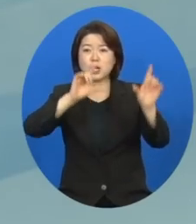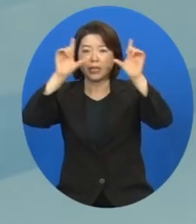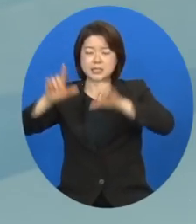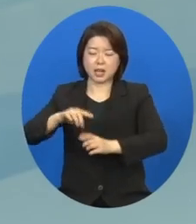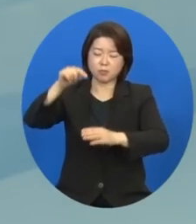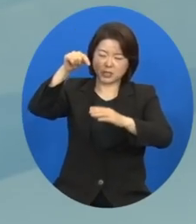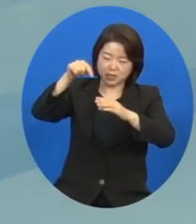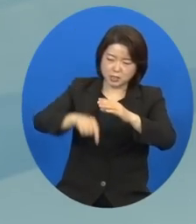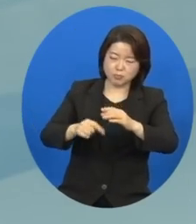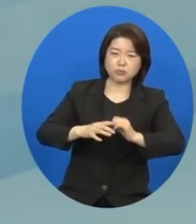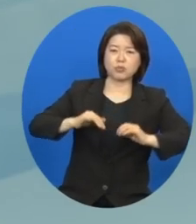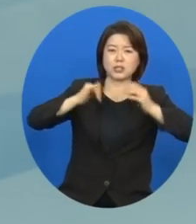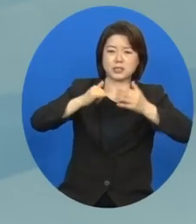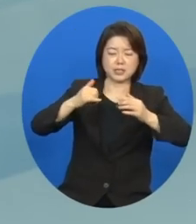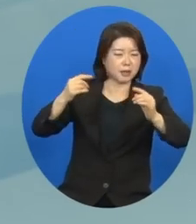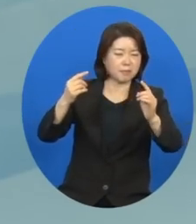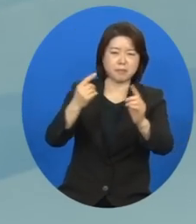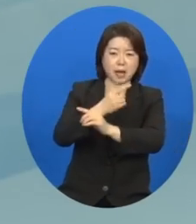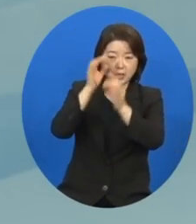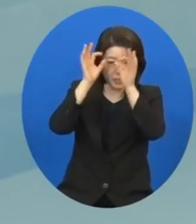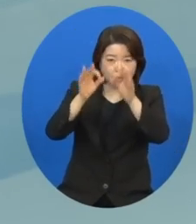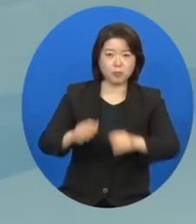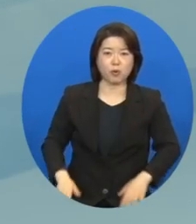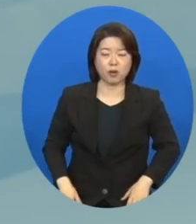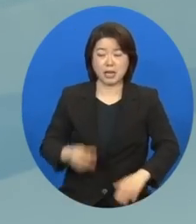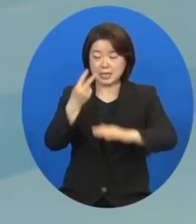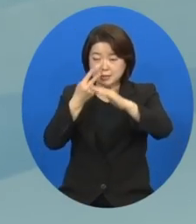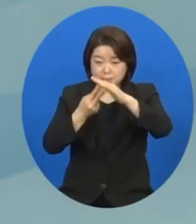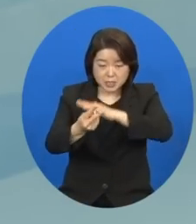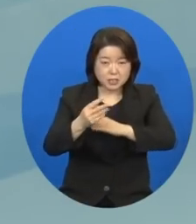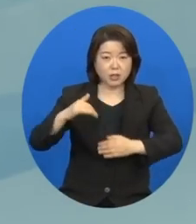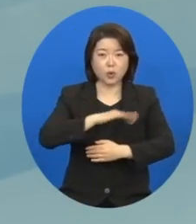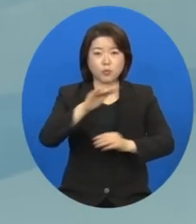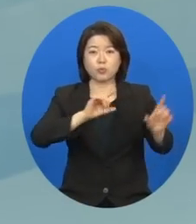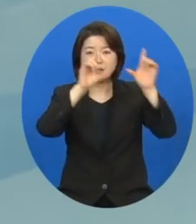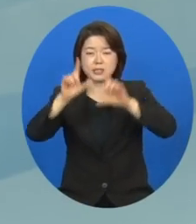깊어지고 세상이 달라집니다. 비전은